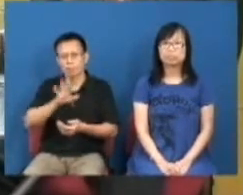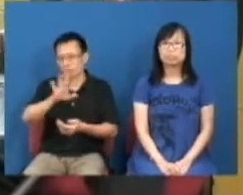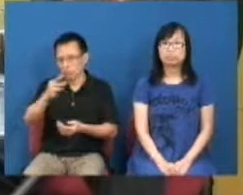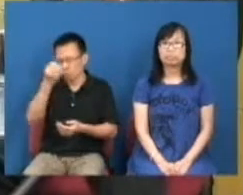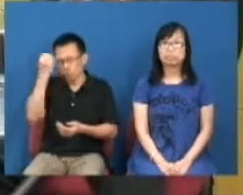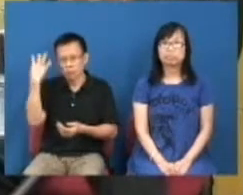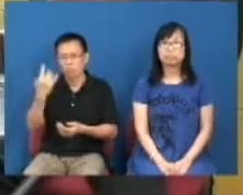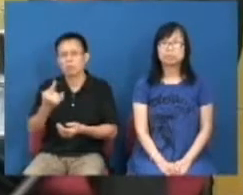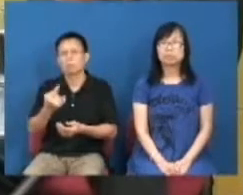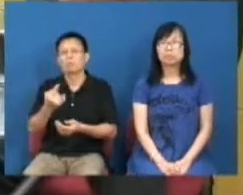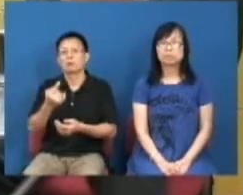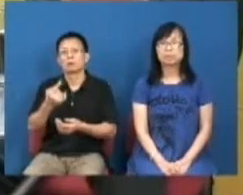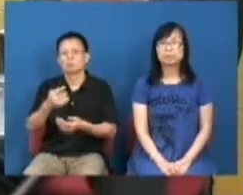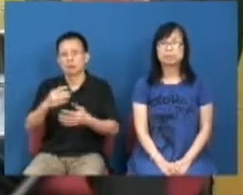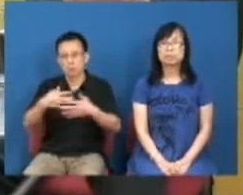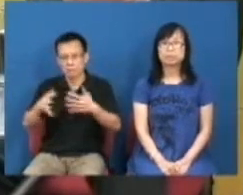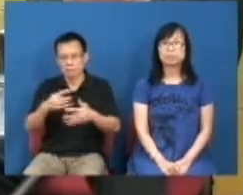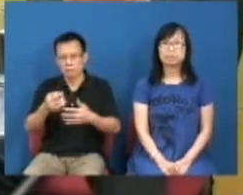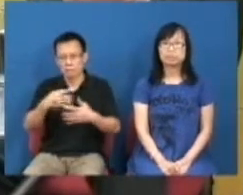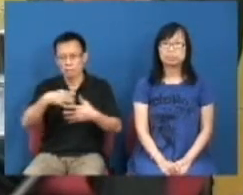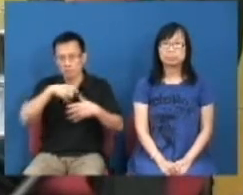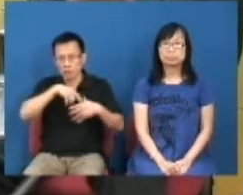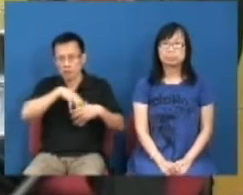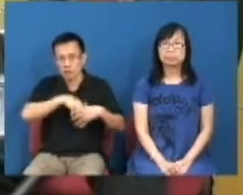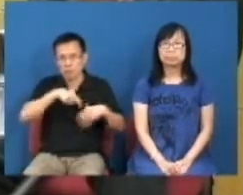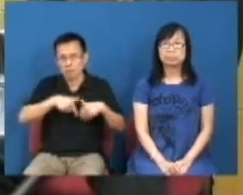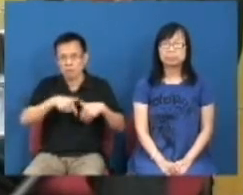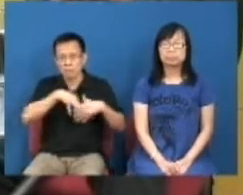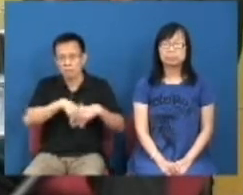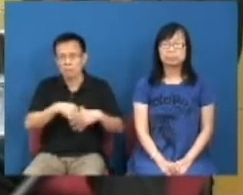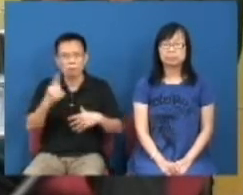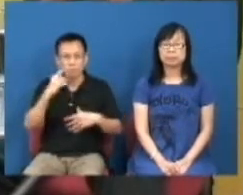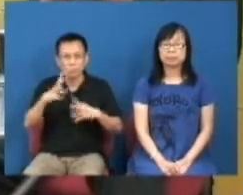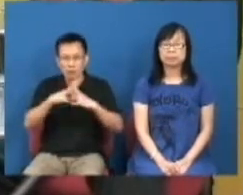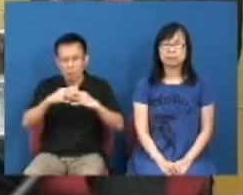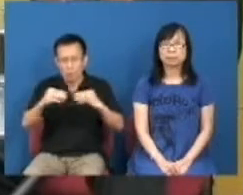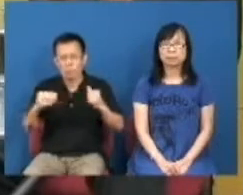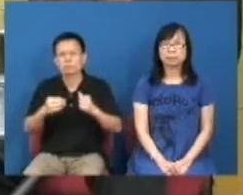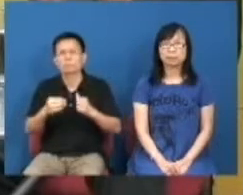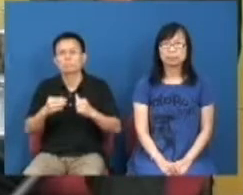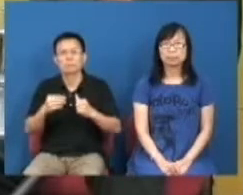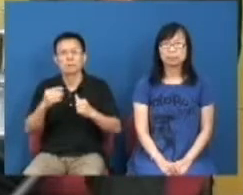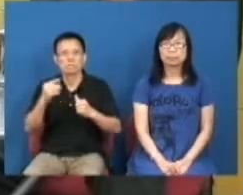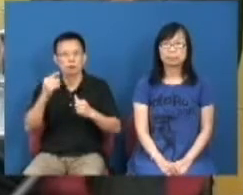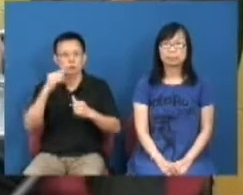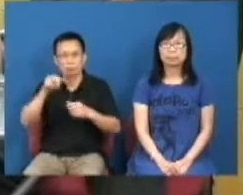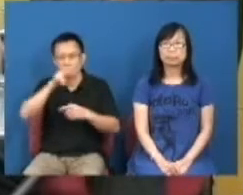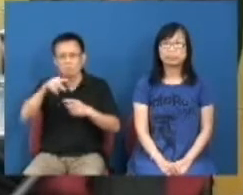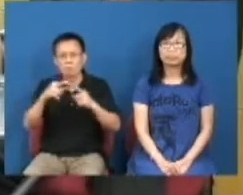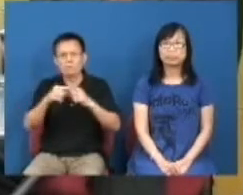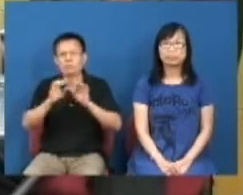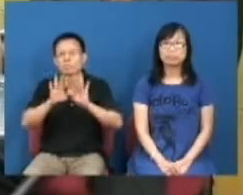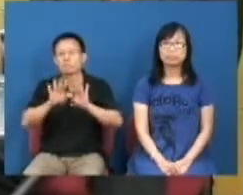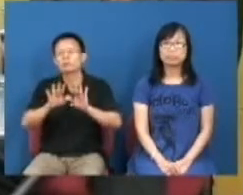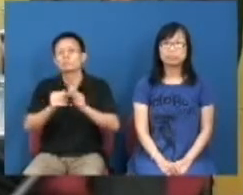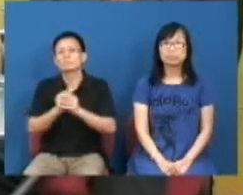我哋有個事情喺心裏頭嘅時候，我哋想解決咧，我哋真係好需要係想揾人幫下手。